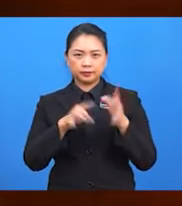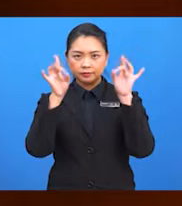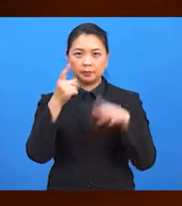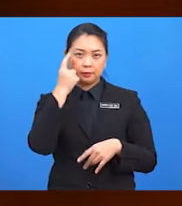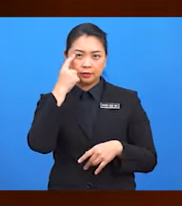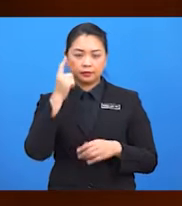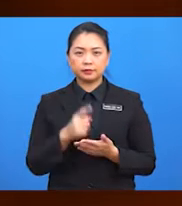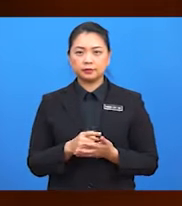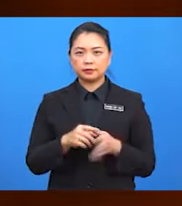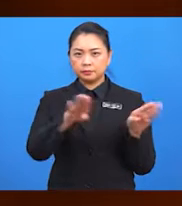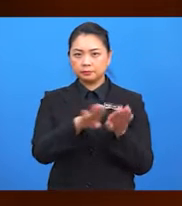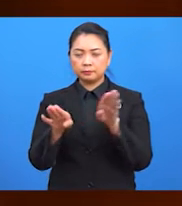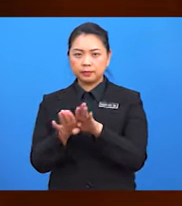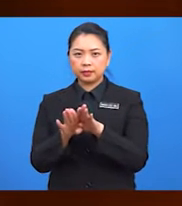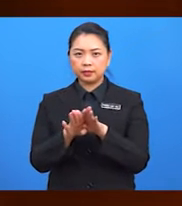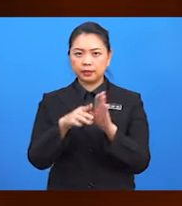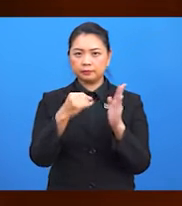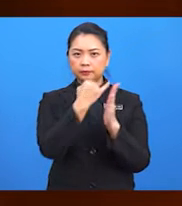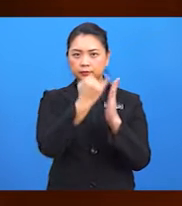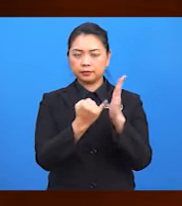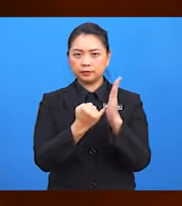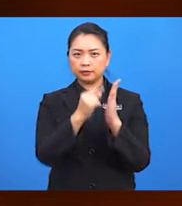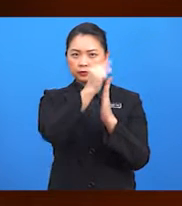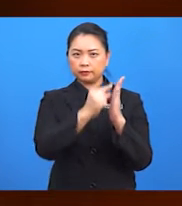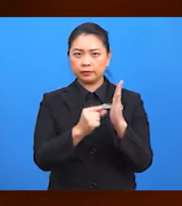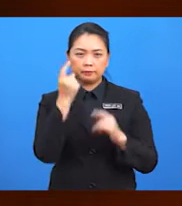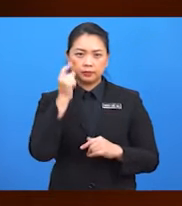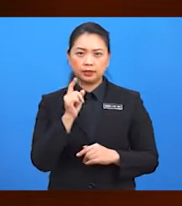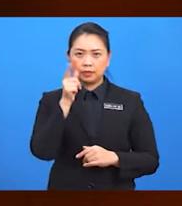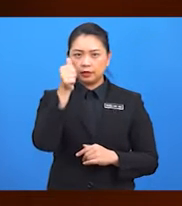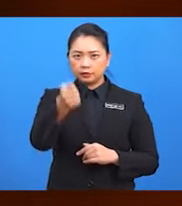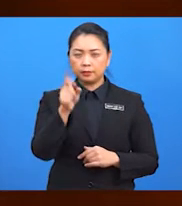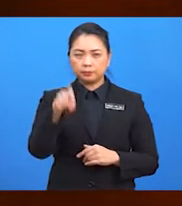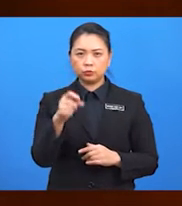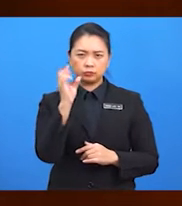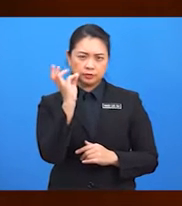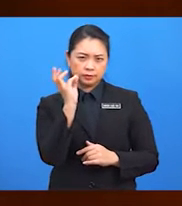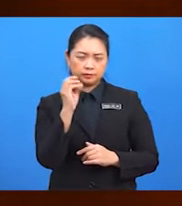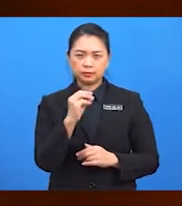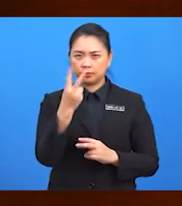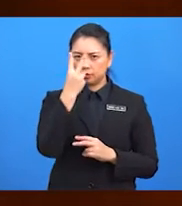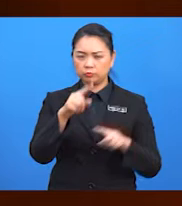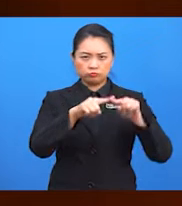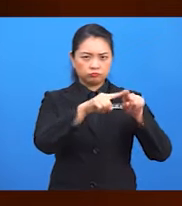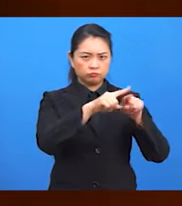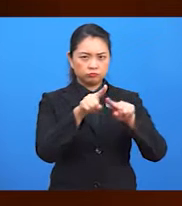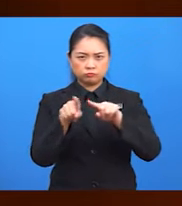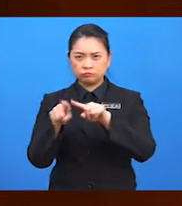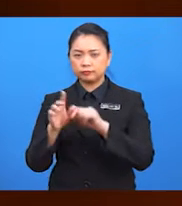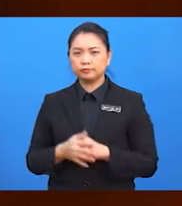Ya. Sebagai seorang pereka grafik, pandangan anda perlu tajam dan melihat dari pelbagai perspektif.